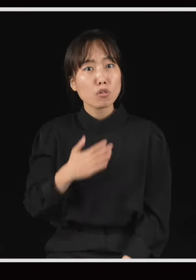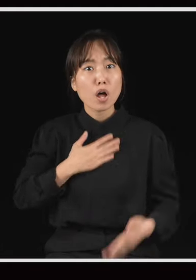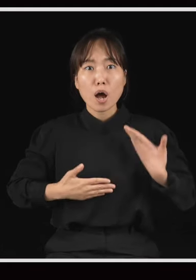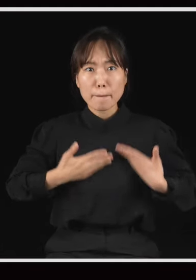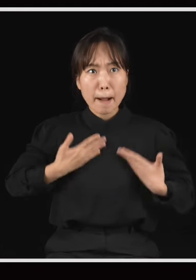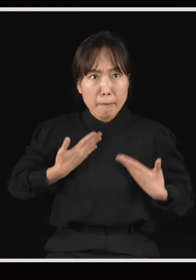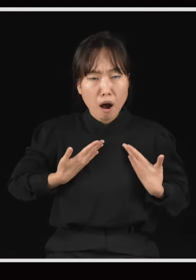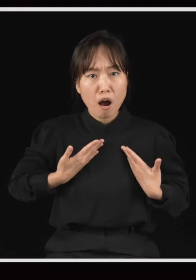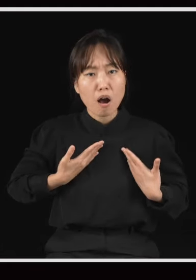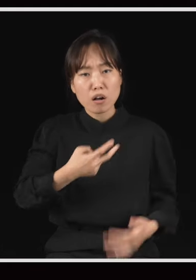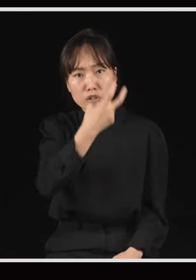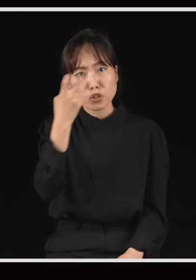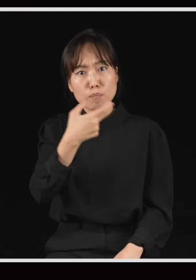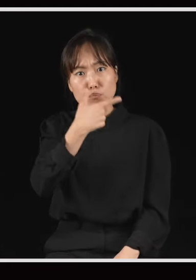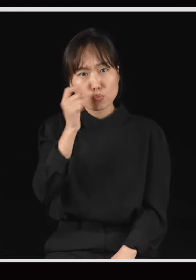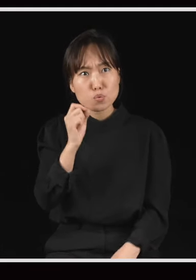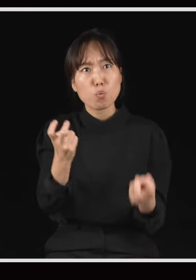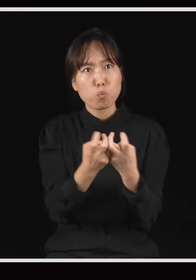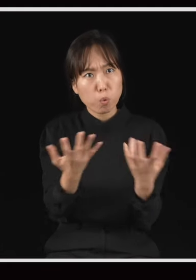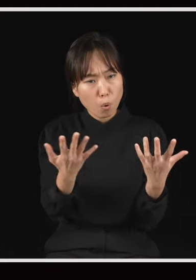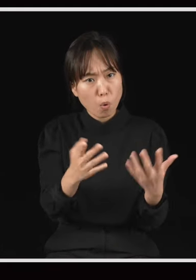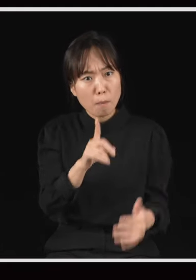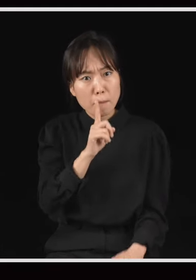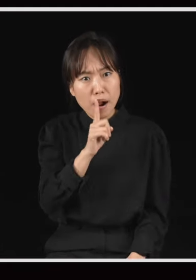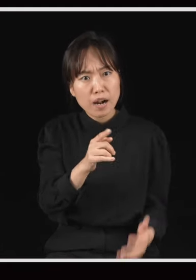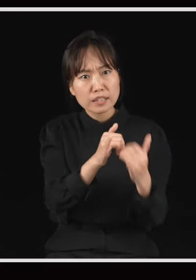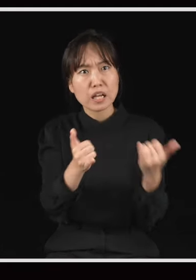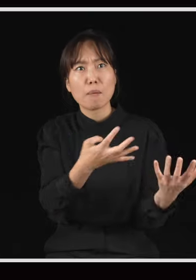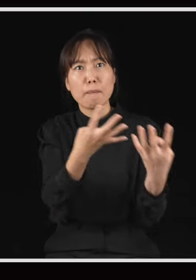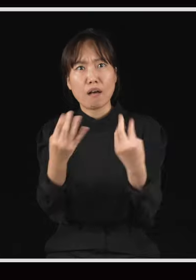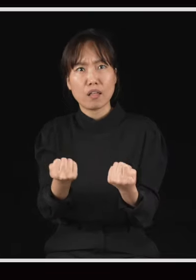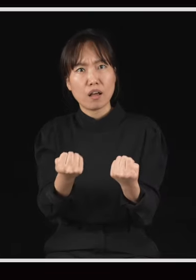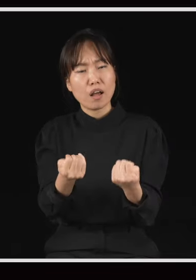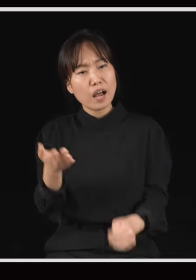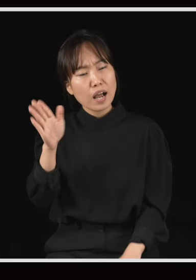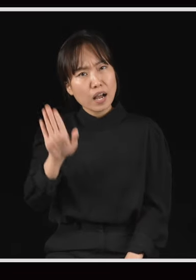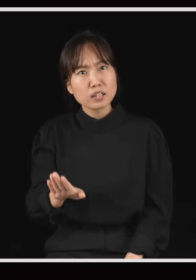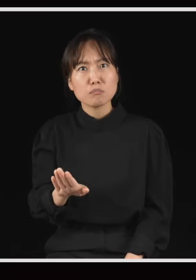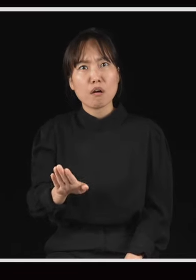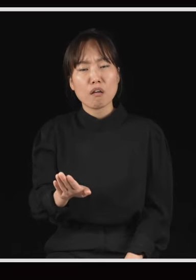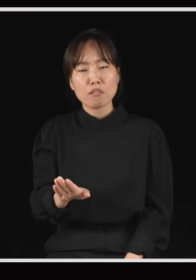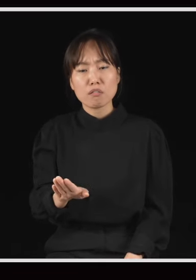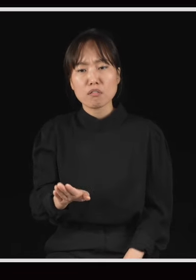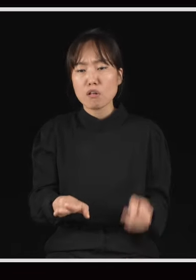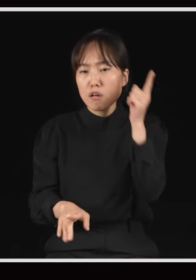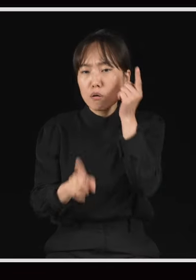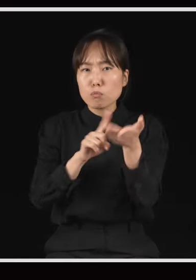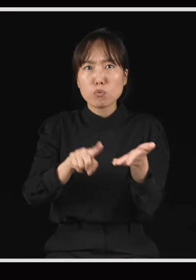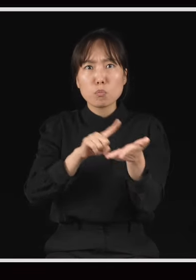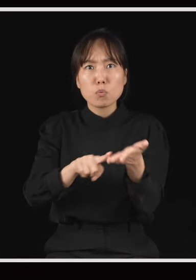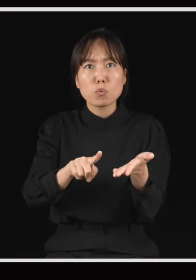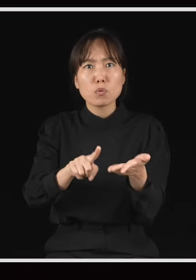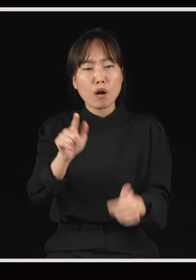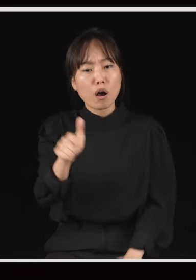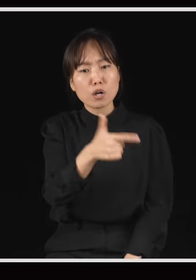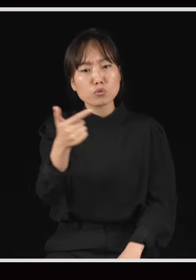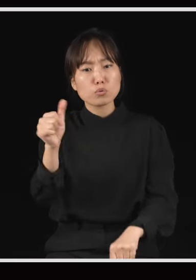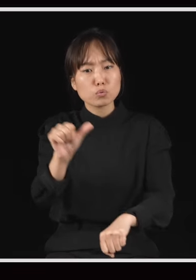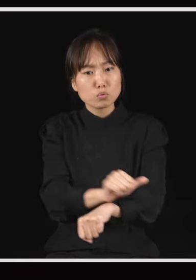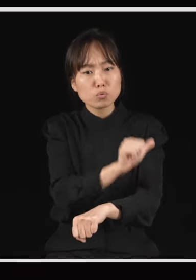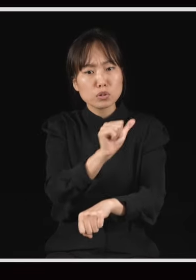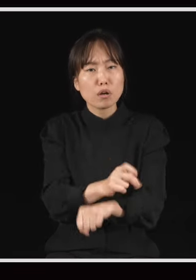잠을 줄일 시간이 없다라고 하시는 분들이 많습니다. 근데 보셨겠지만 스마트폰을 하루에